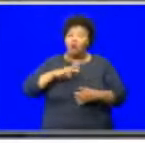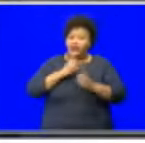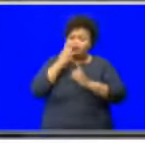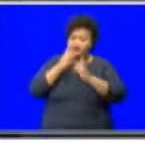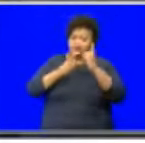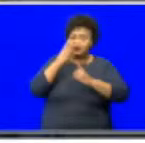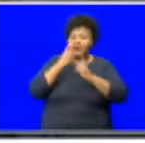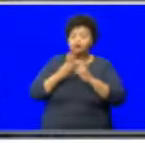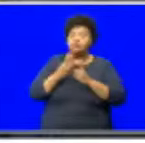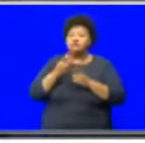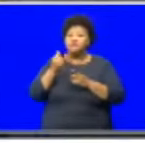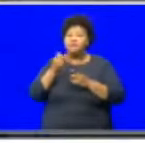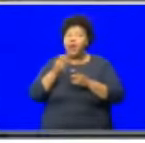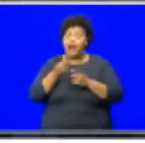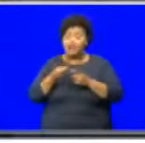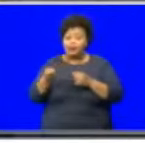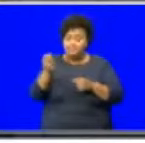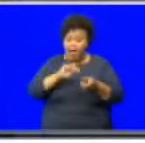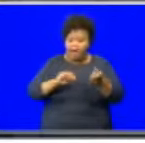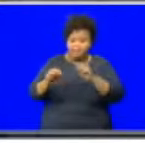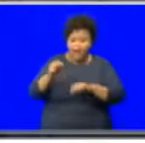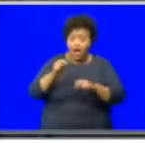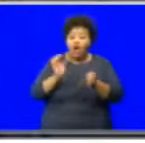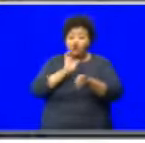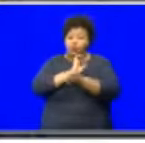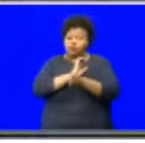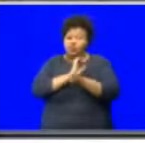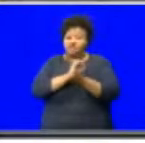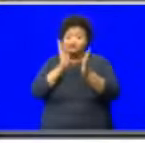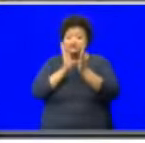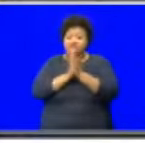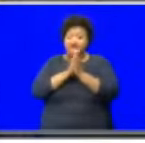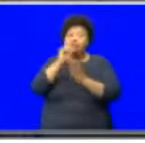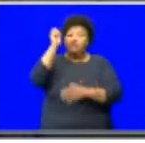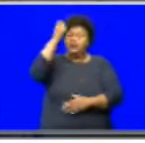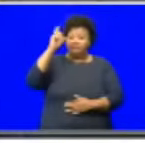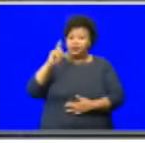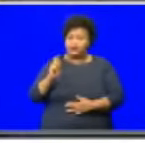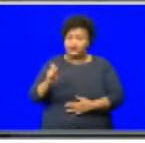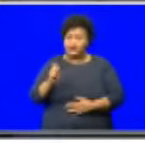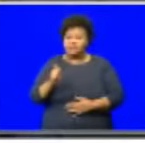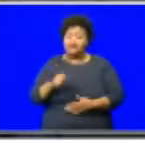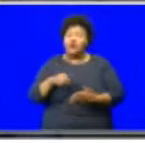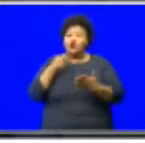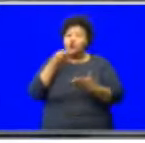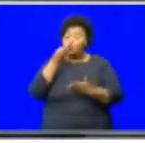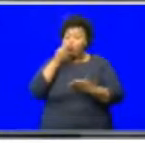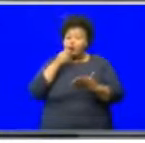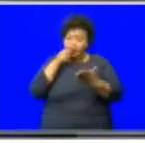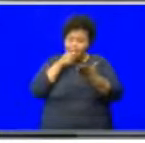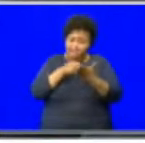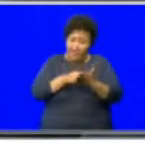ngeminyaka siyakwenda lokho kuze nabo bakwathi kuthola kuphila. Loko lokuncane lesikhulu